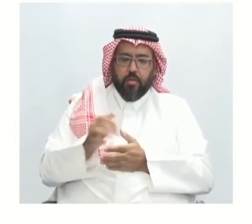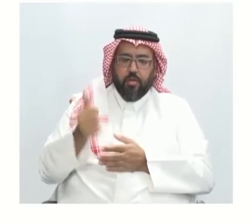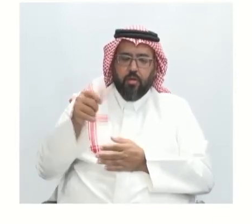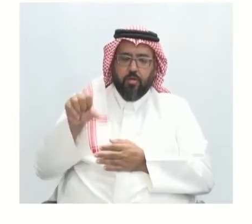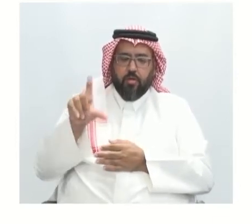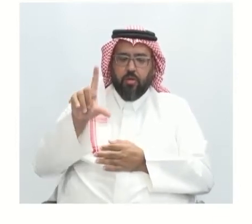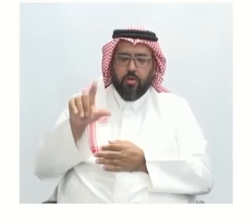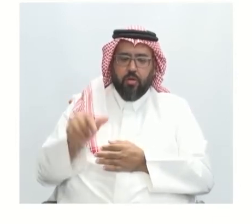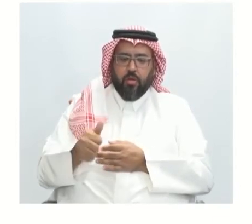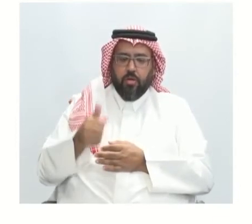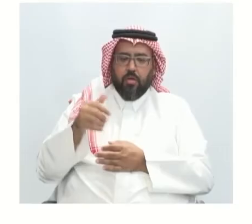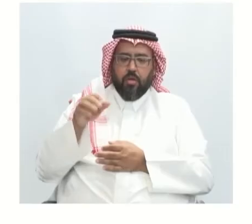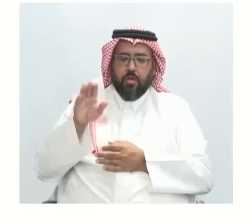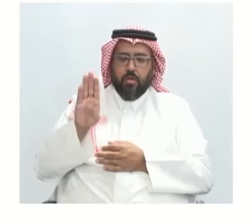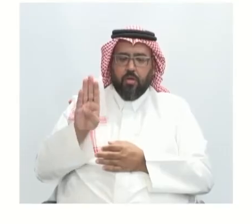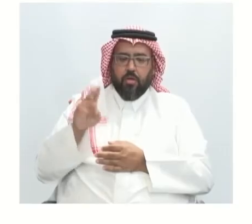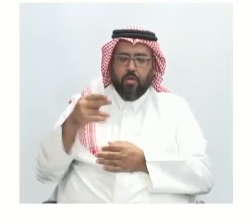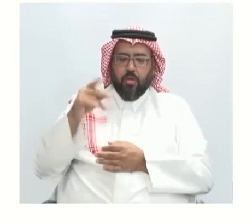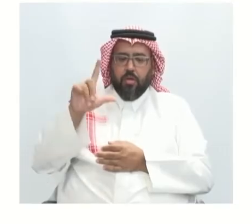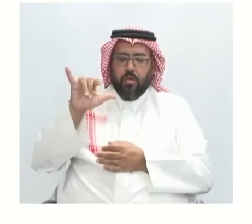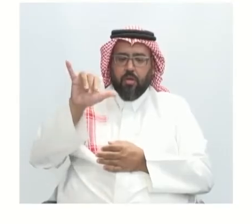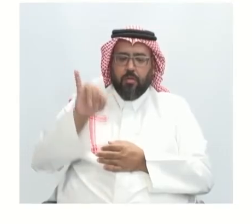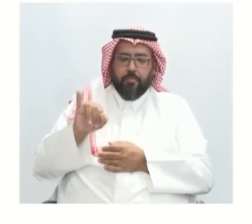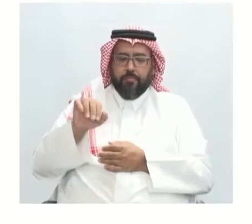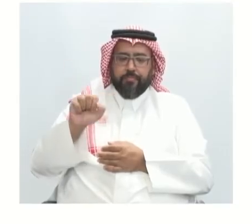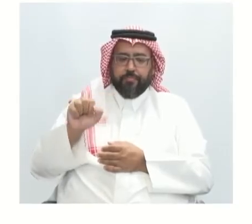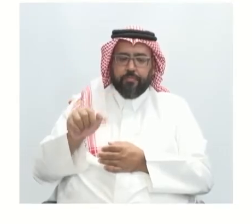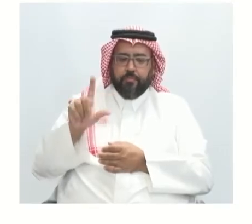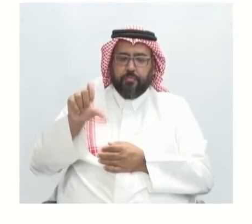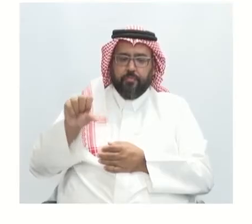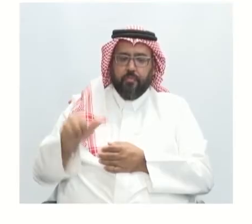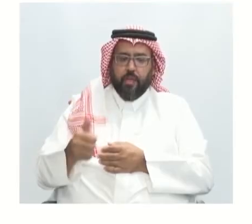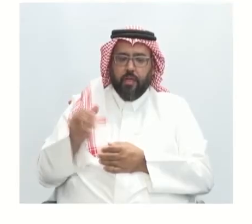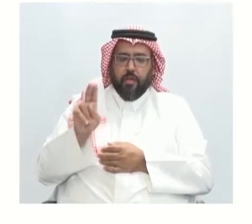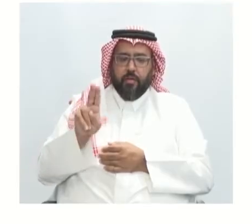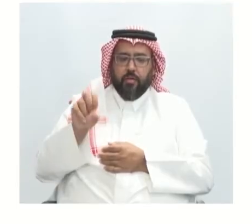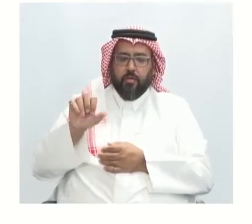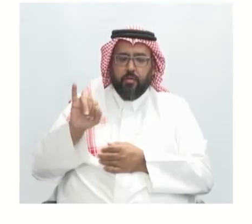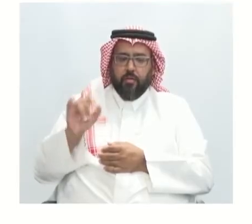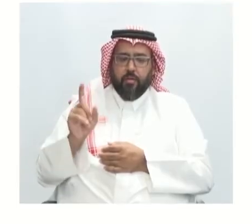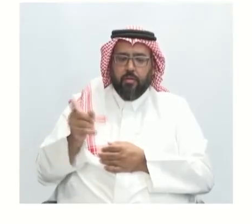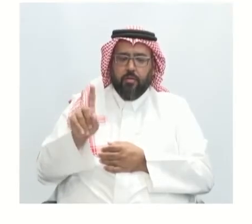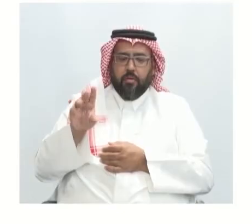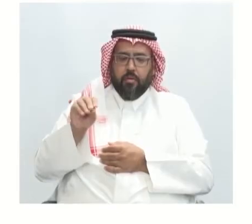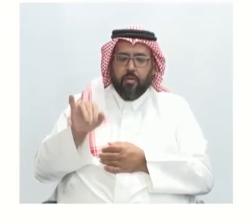اولئك عليهم صلوات من ربهم ورحمه